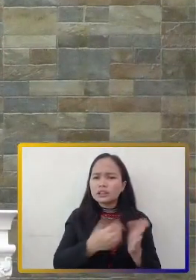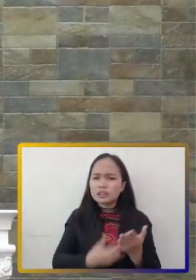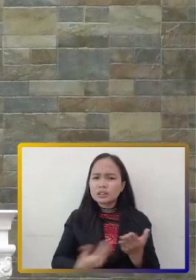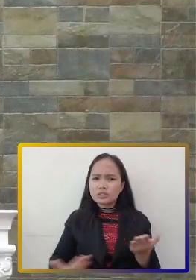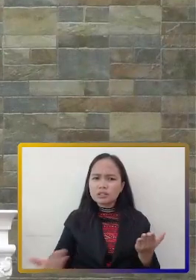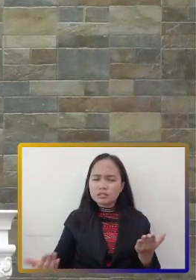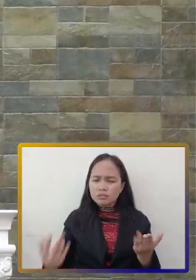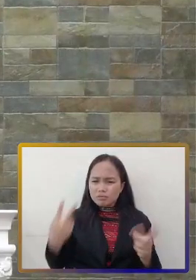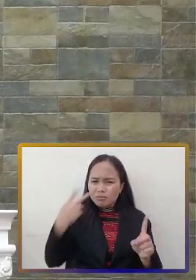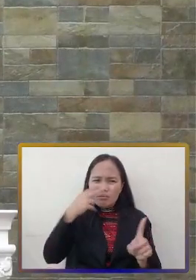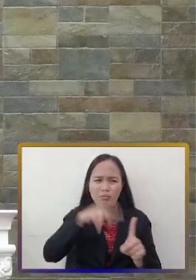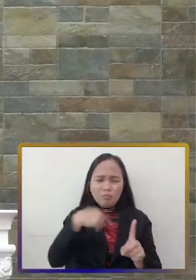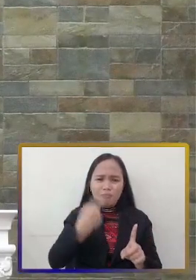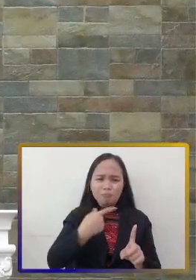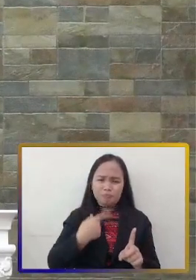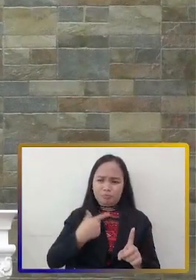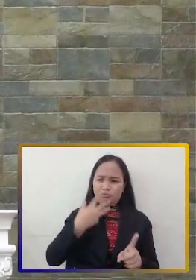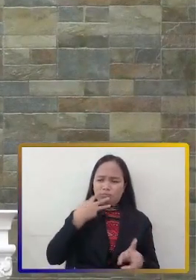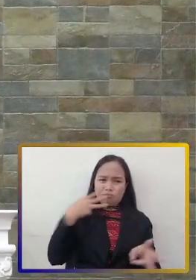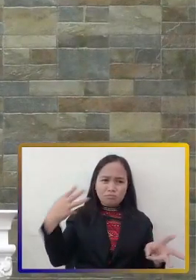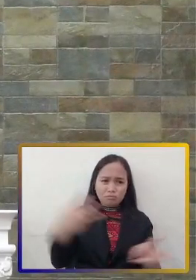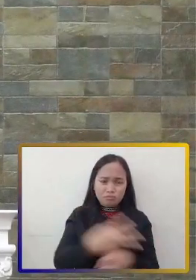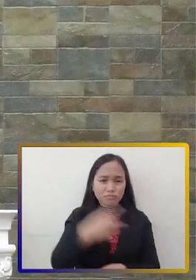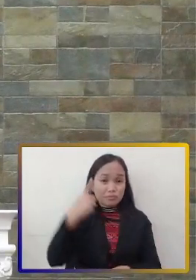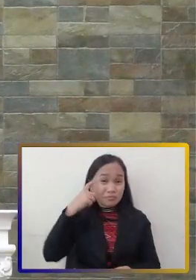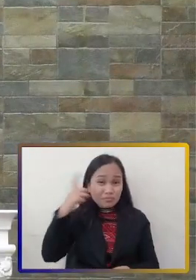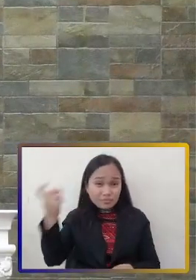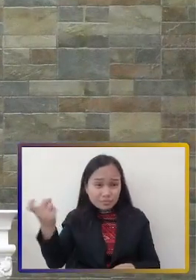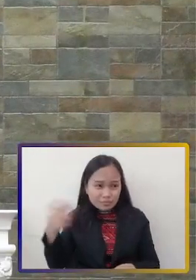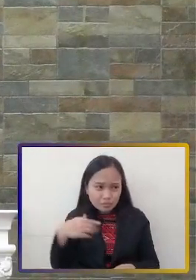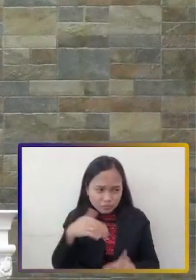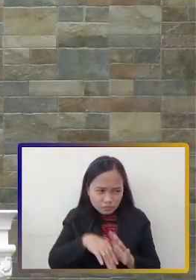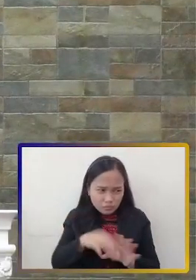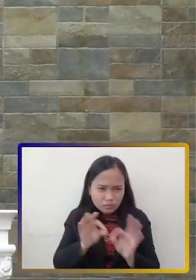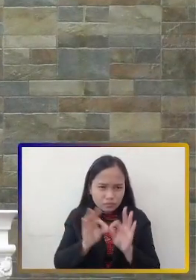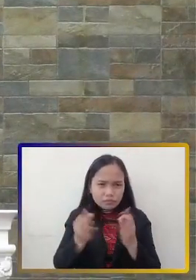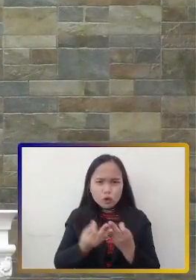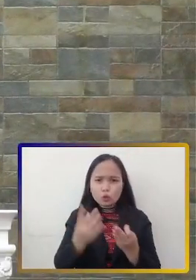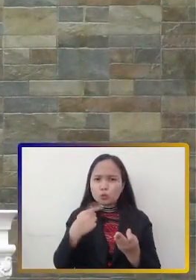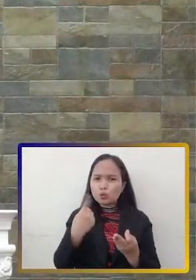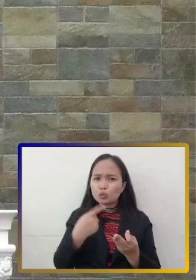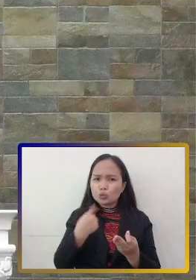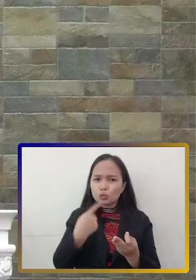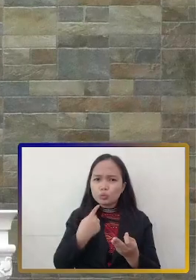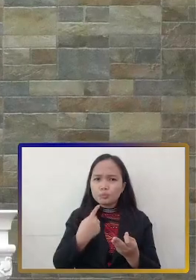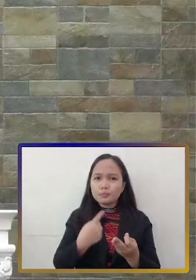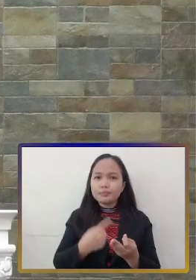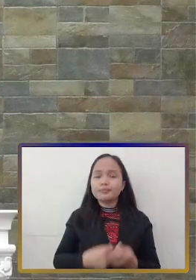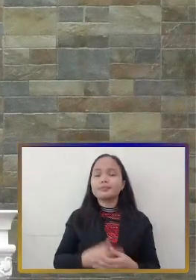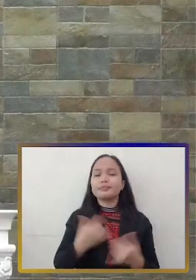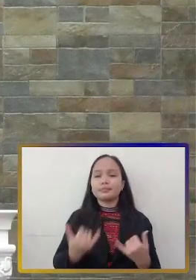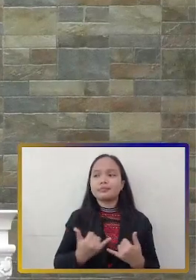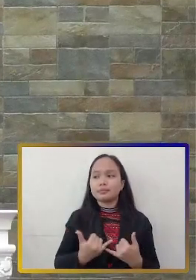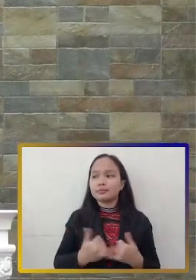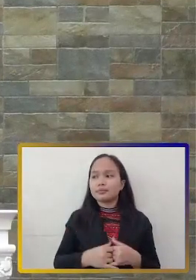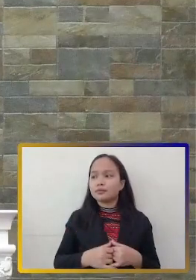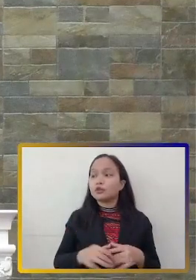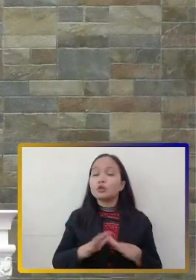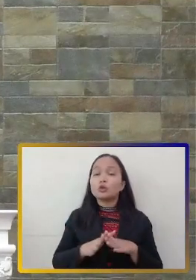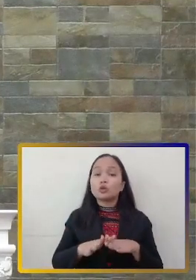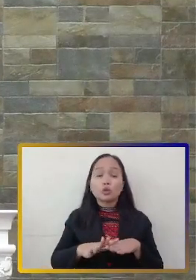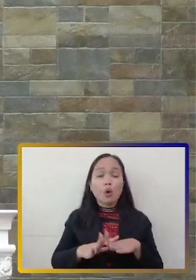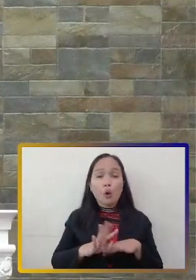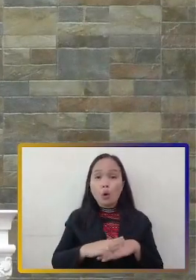Bible. Sino may wicked imaginations dito? Sino? Listen, tandaan nyo kapatid, huwag nyong